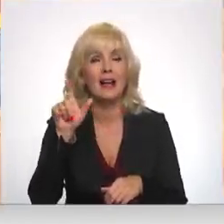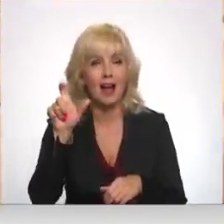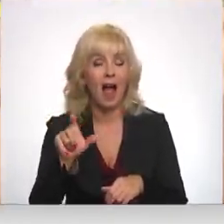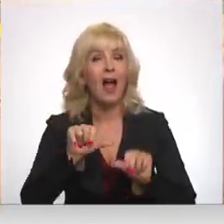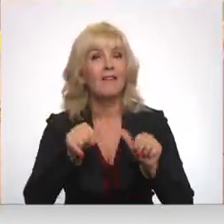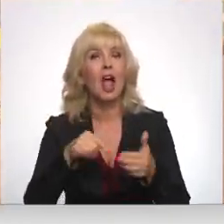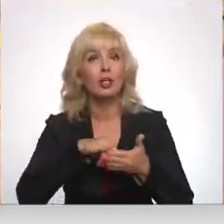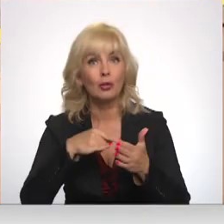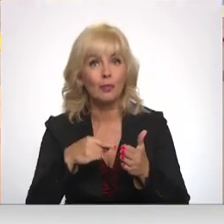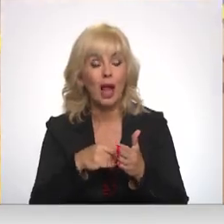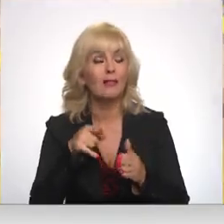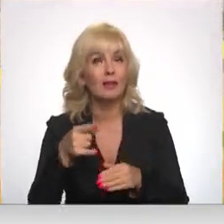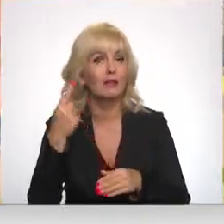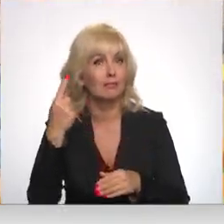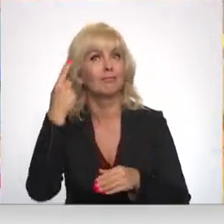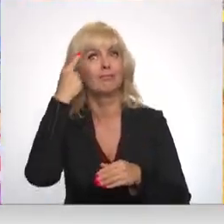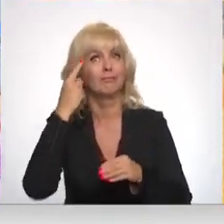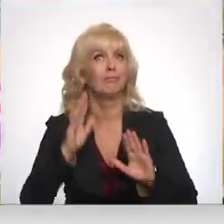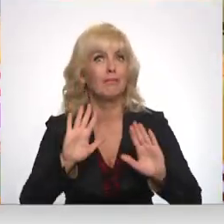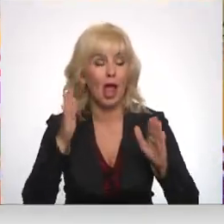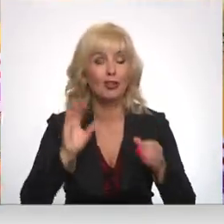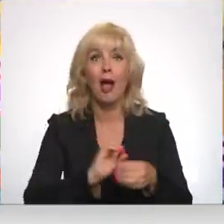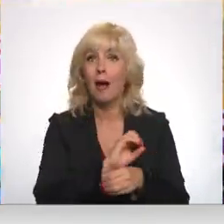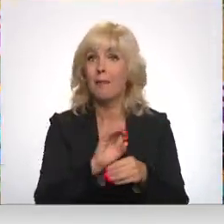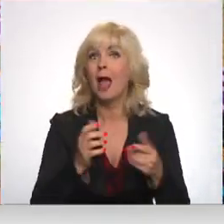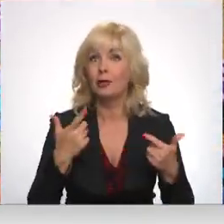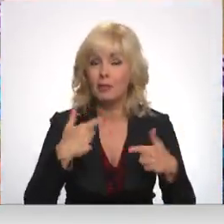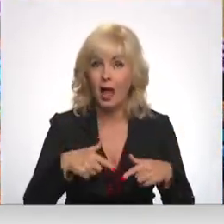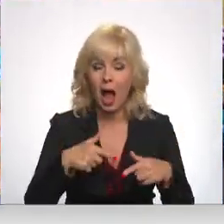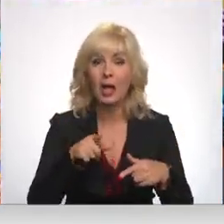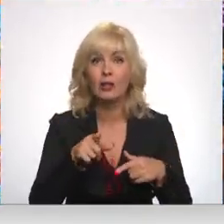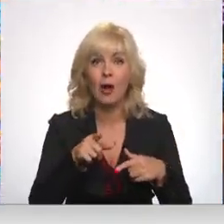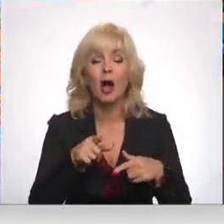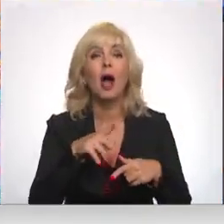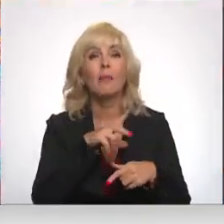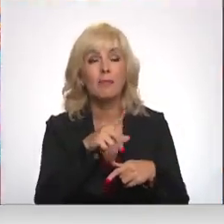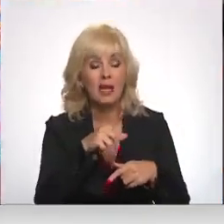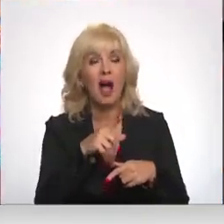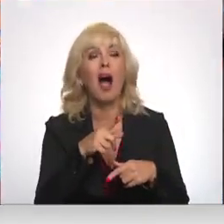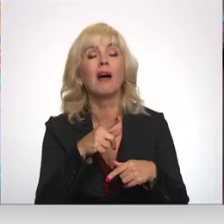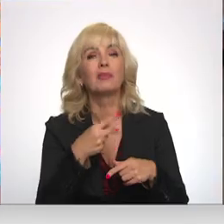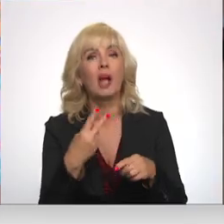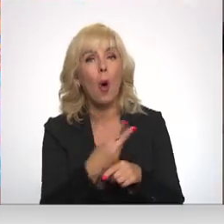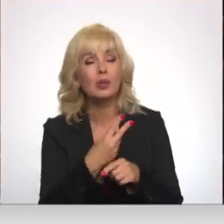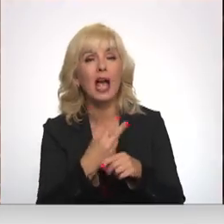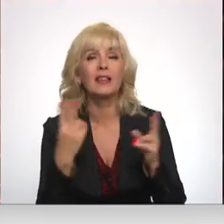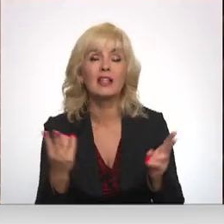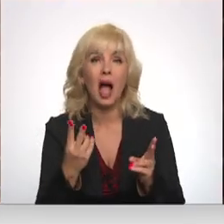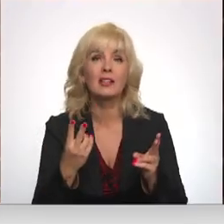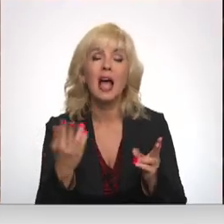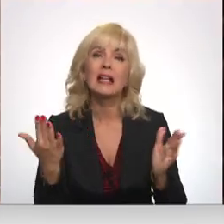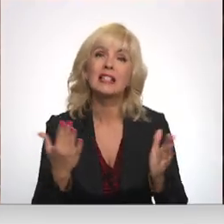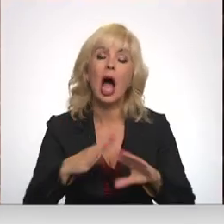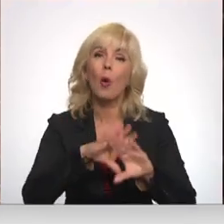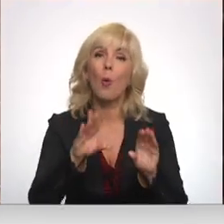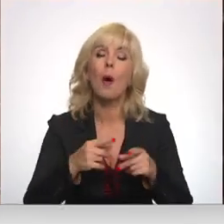projektu nākusi pēkšņi, saprotot, ka pandēmijas laiks daudz nodarīs pāri tradīcijām sanākt kopā un adīt, taču šis ir